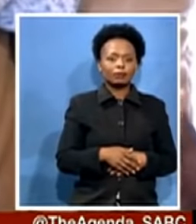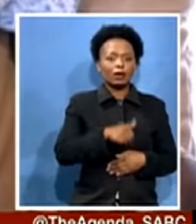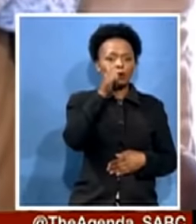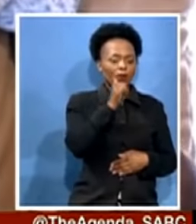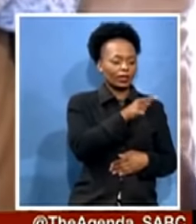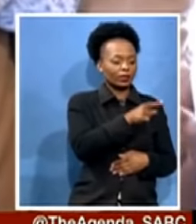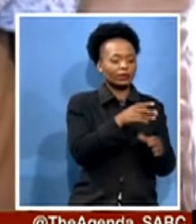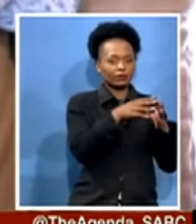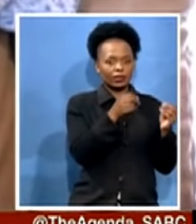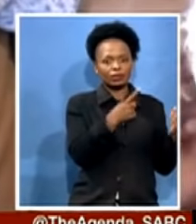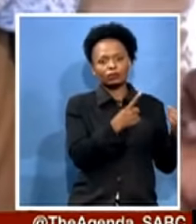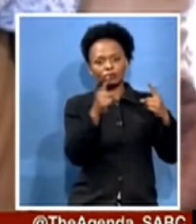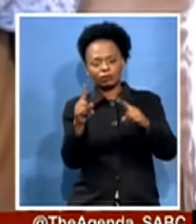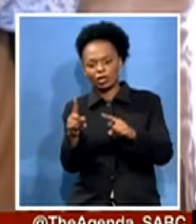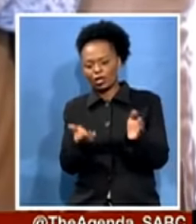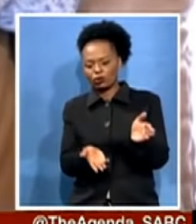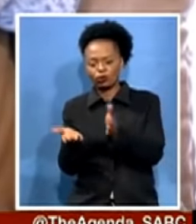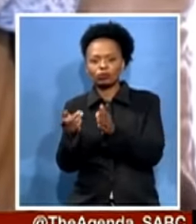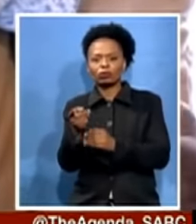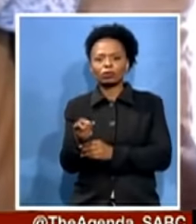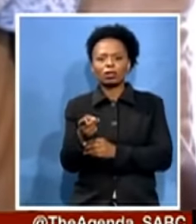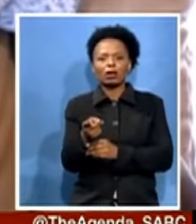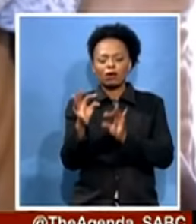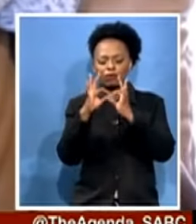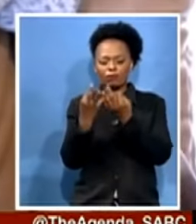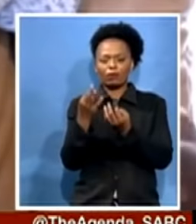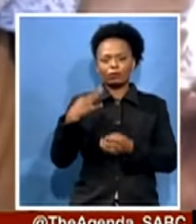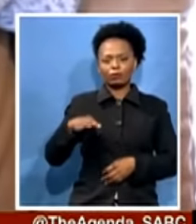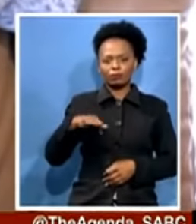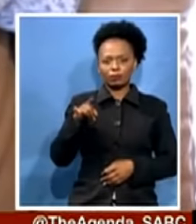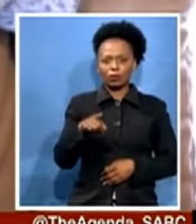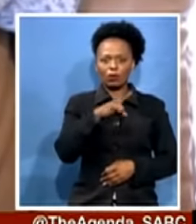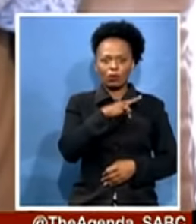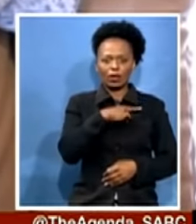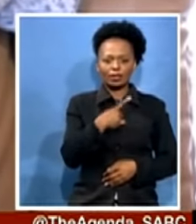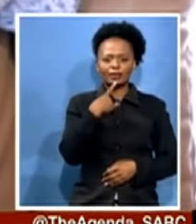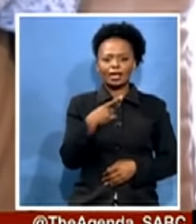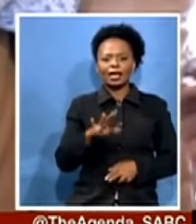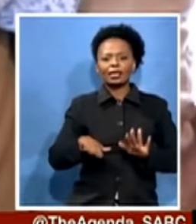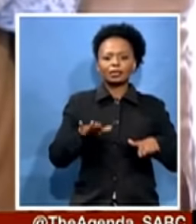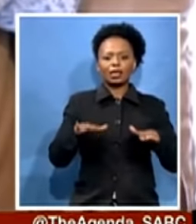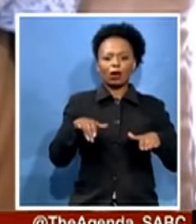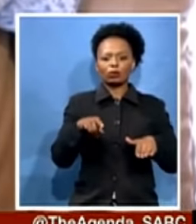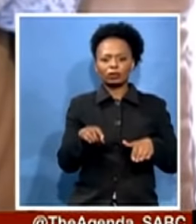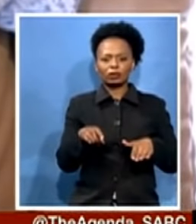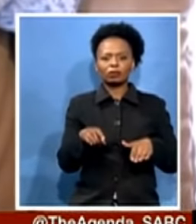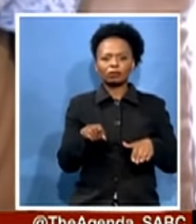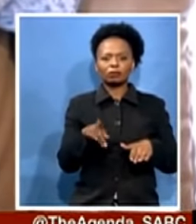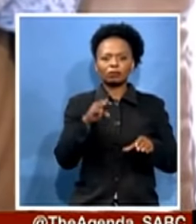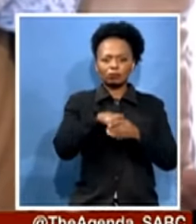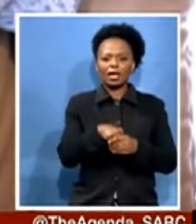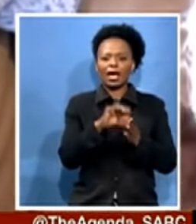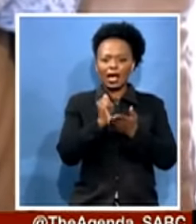ngoba i-agent ez ngoba bengifuna ukuthi ube yi-scout ngifuna ukusho ukuthi kumsizile ukuba yi-scout ngoba ube handy bekuthi